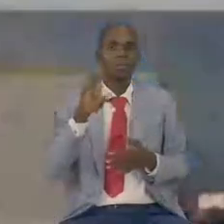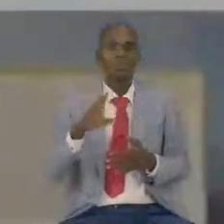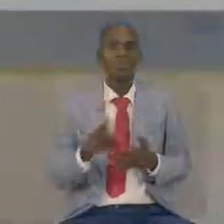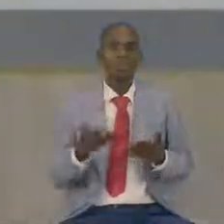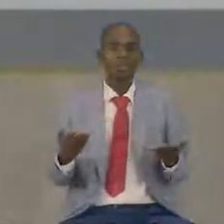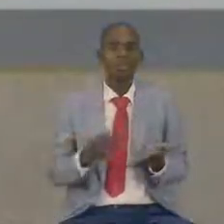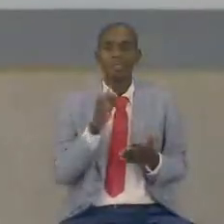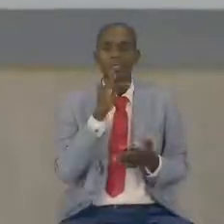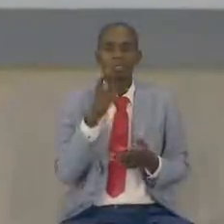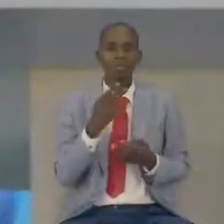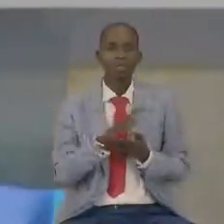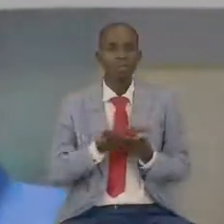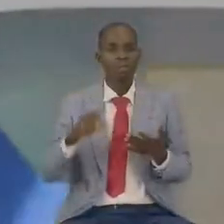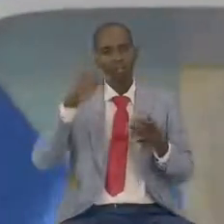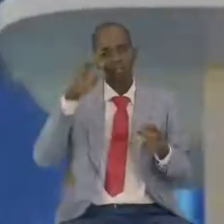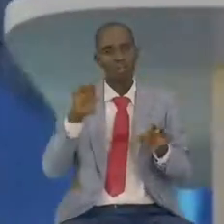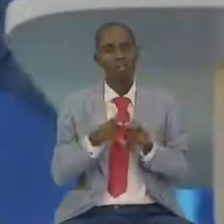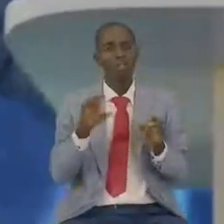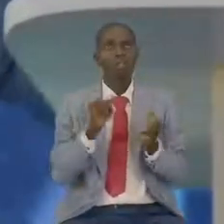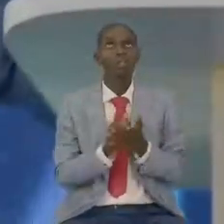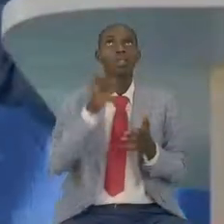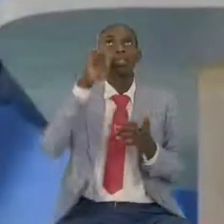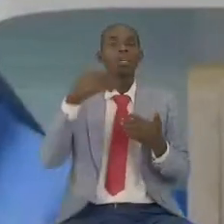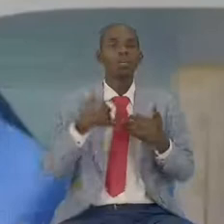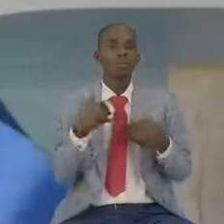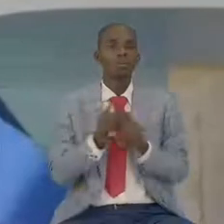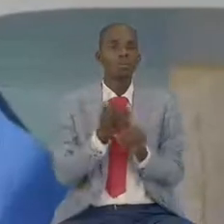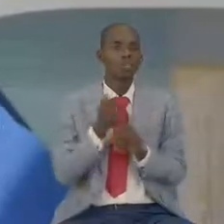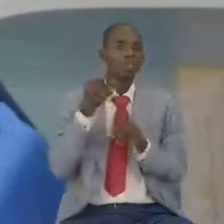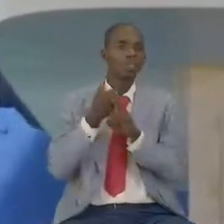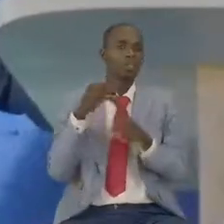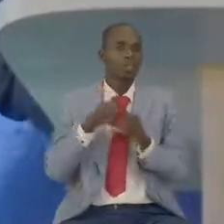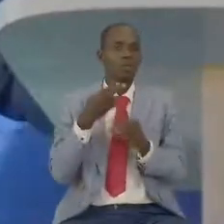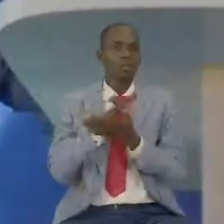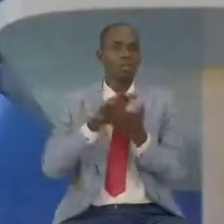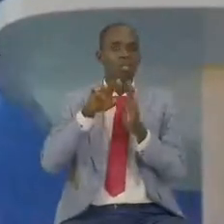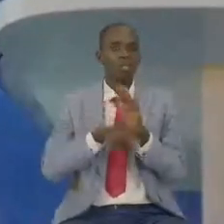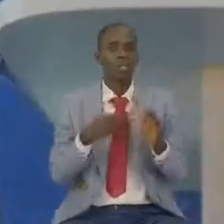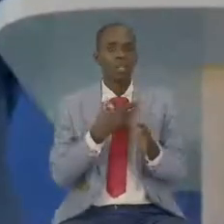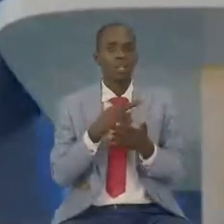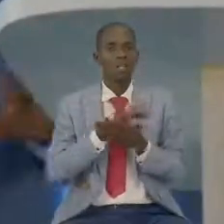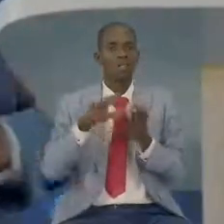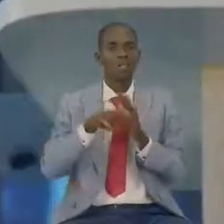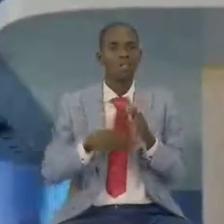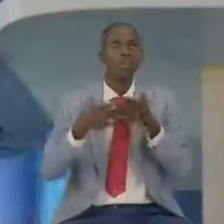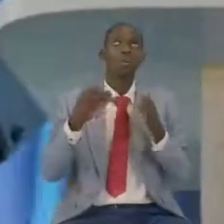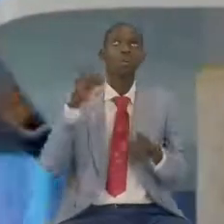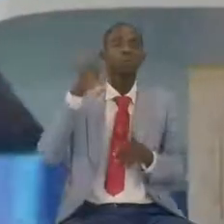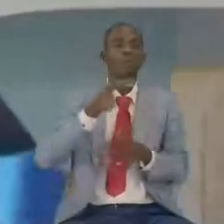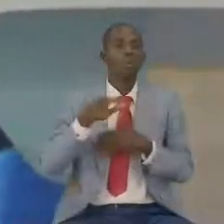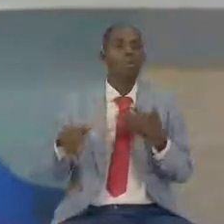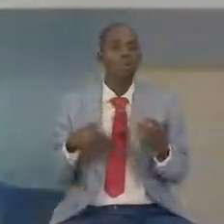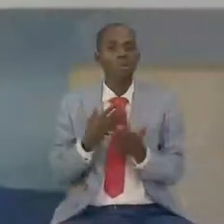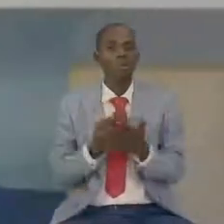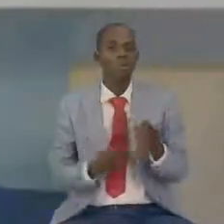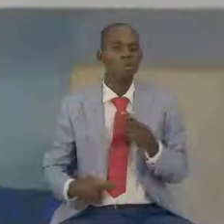sainte alliance qu'il a faite en marchant devant lui, dans la sainteté, dans la justice, devant lui, tous les jours de